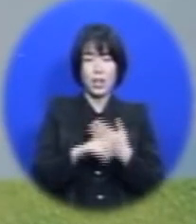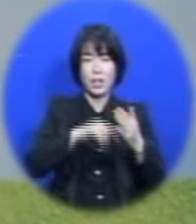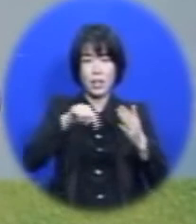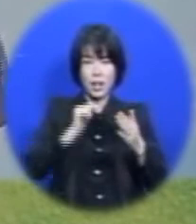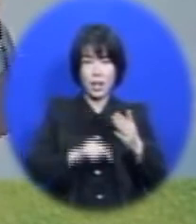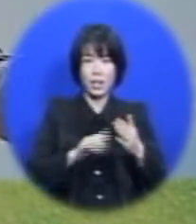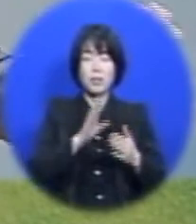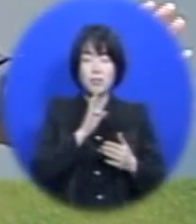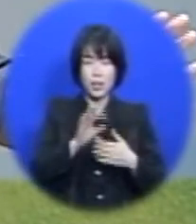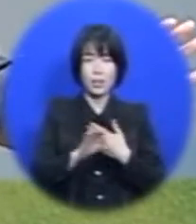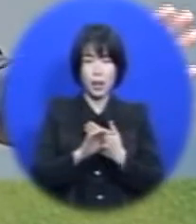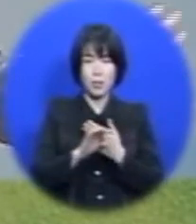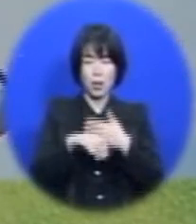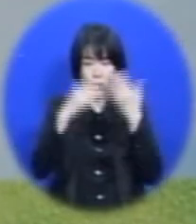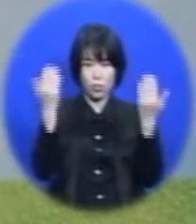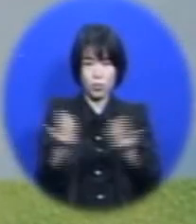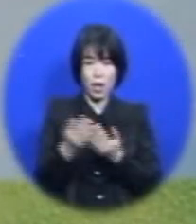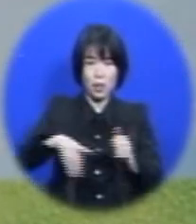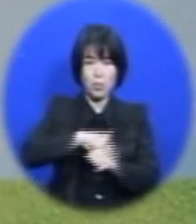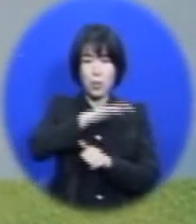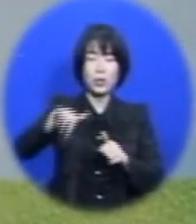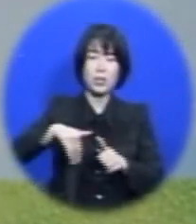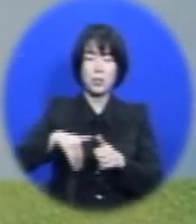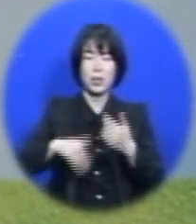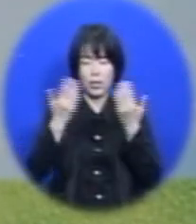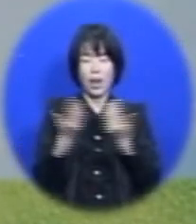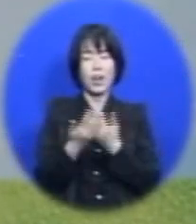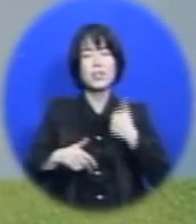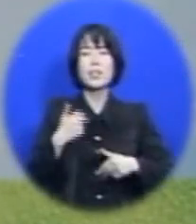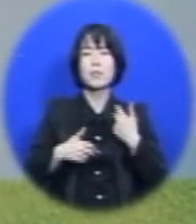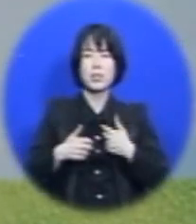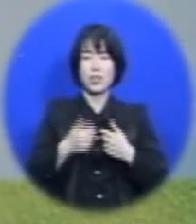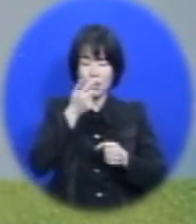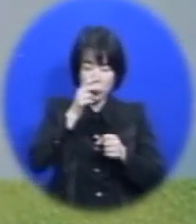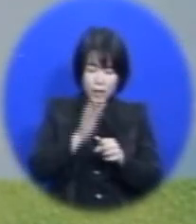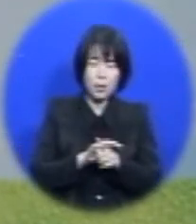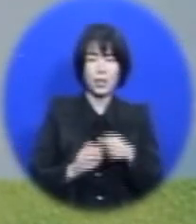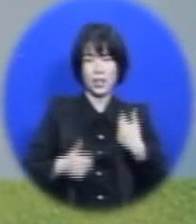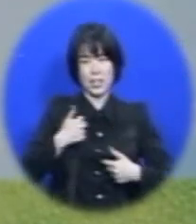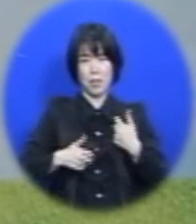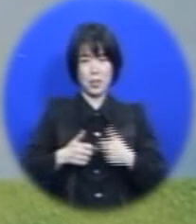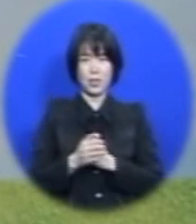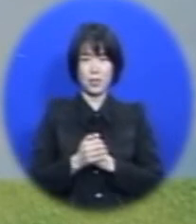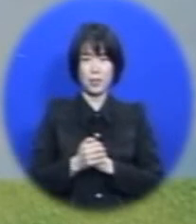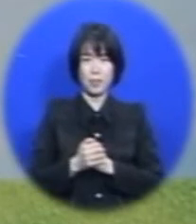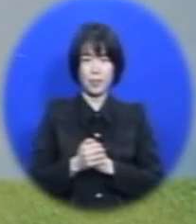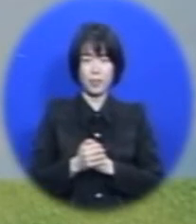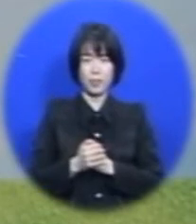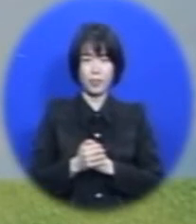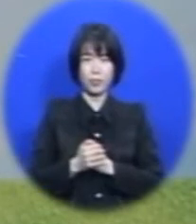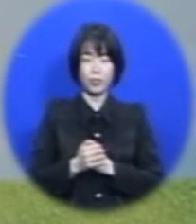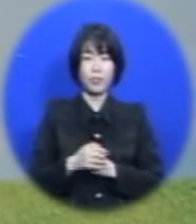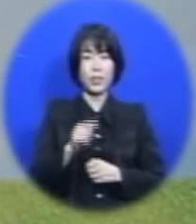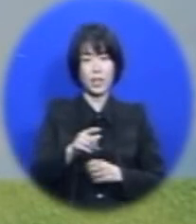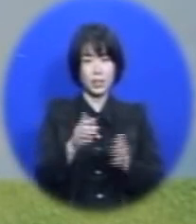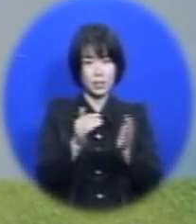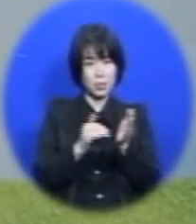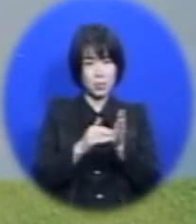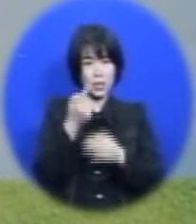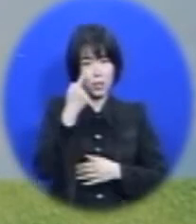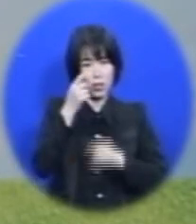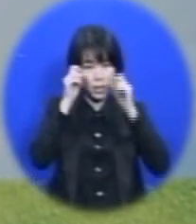우리의 삶의 모든 형편은 다 재밌습니다. 기가 막히게 재밌습니다. 그 비밀에